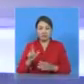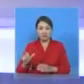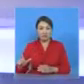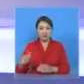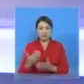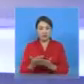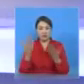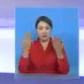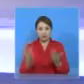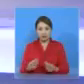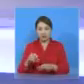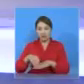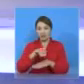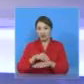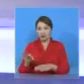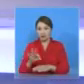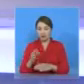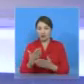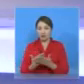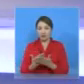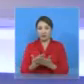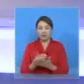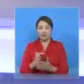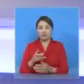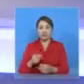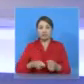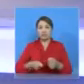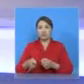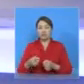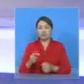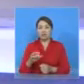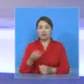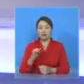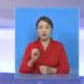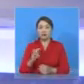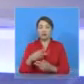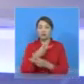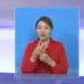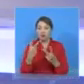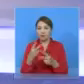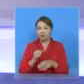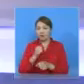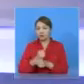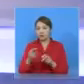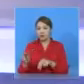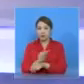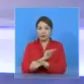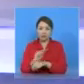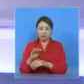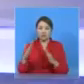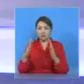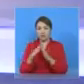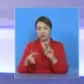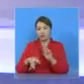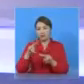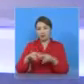населения. И сегодня аким области Ондасын Оразалин и градоначальник Асхат Шахаров наблюдали за ходом ремонта жилья,